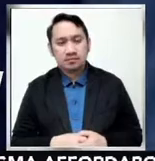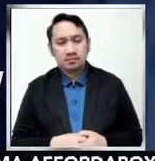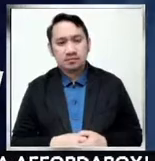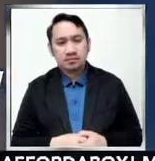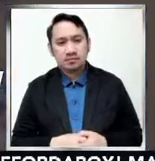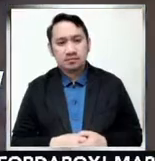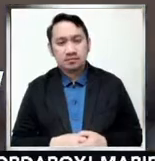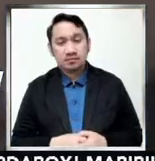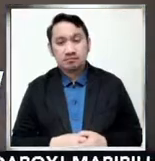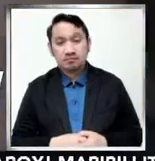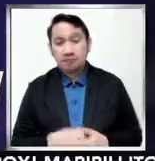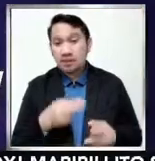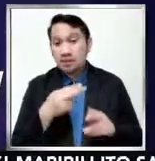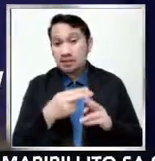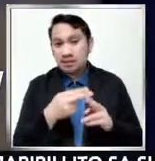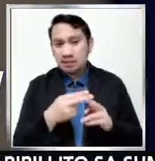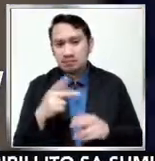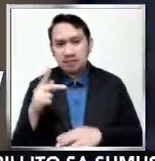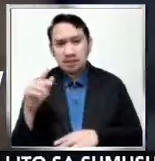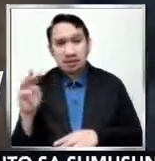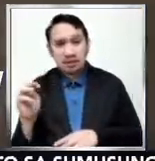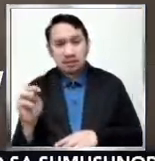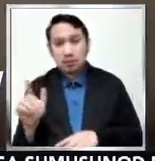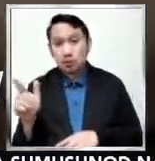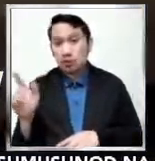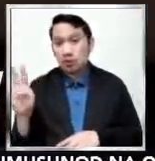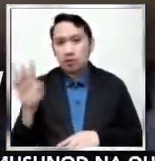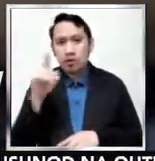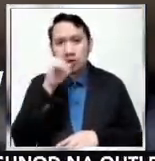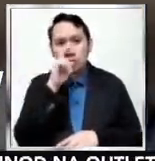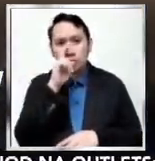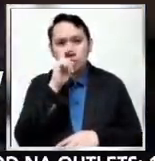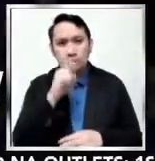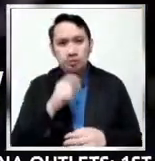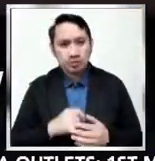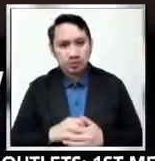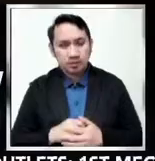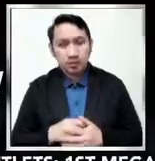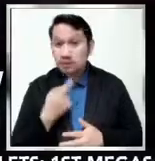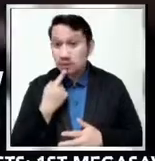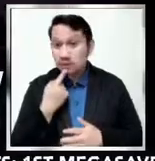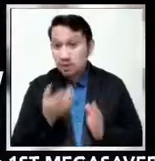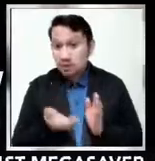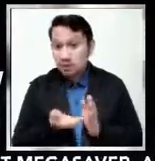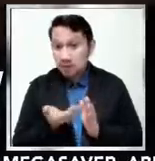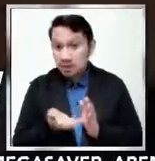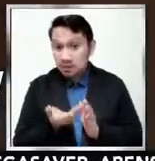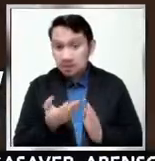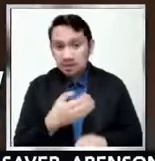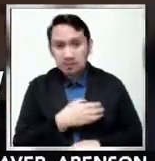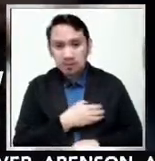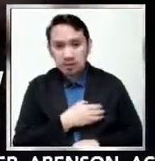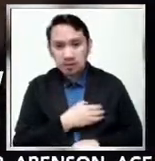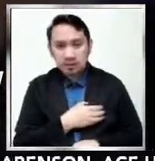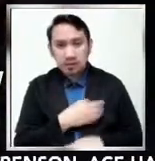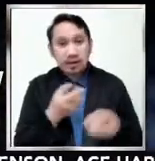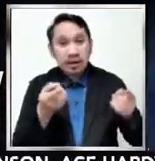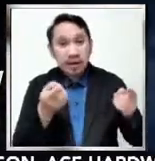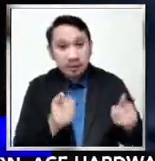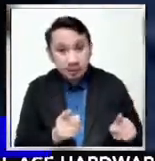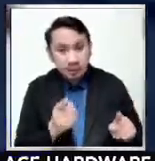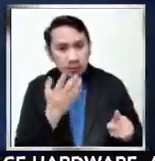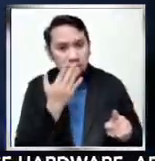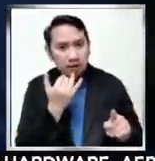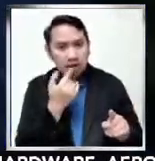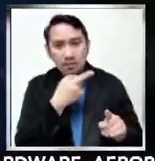Kinilala siyang si Kim Edwinga, 24 anyos. Ayon sa Pasig Police, nag-ugat ang krimen dahil palagi raw ibinibintang ng